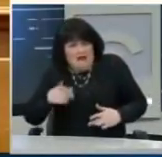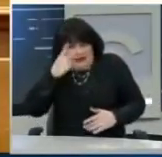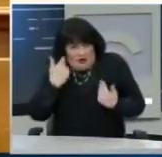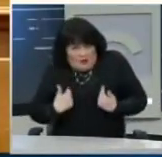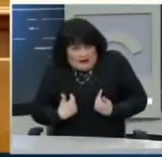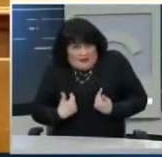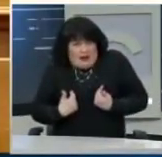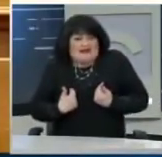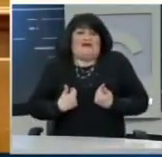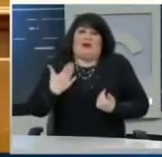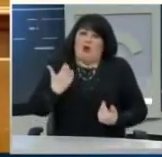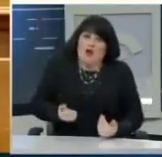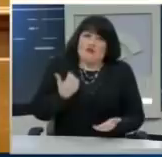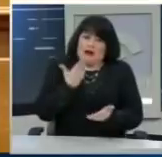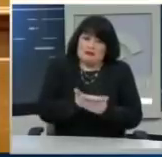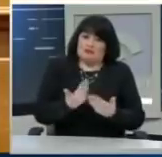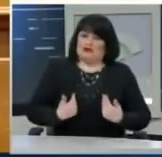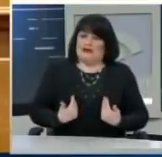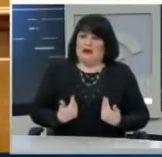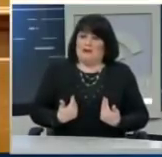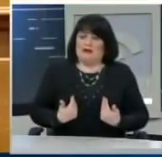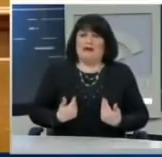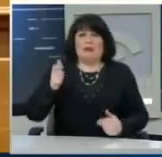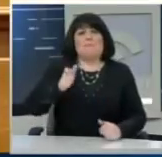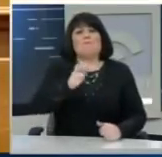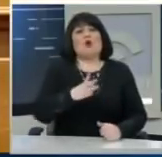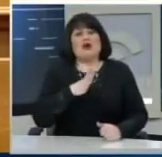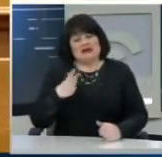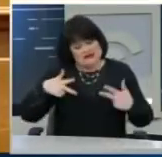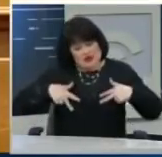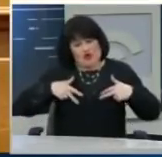αξιώσεις, τόσο τις δικές του, όσο και των πολιτών του.